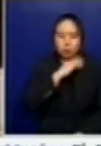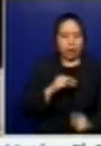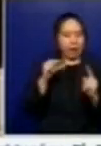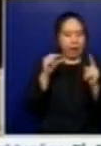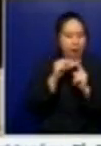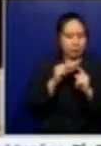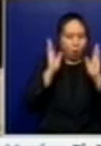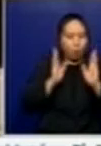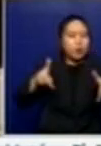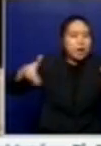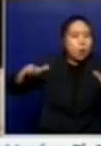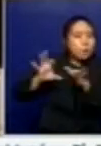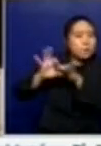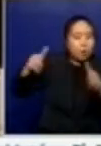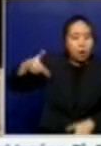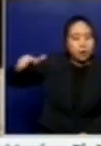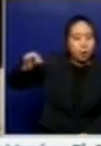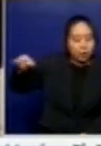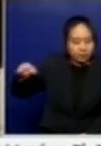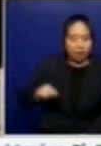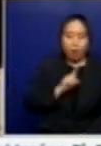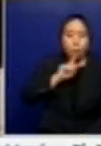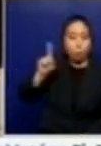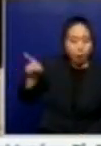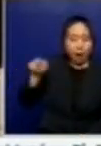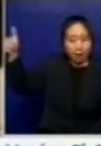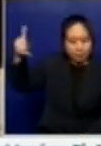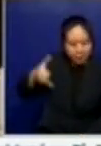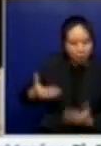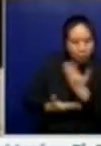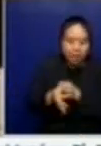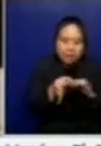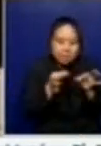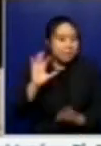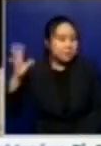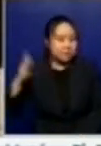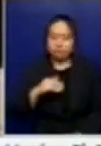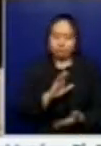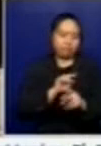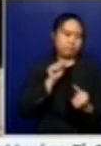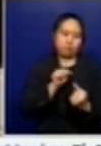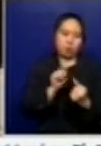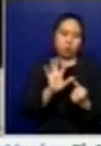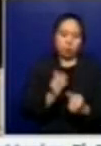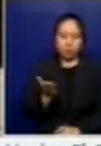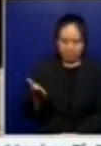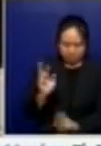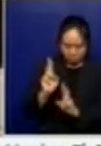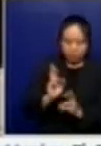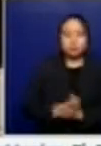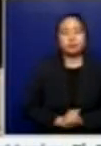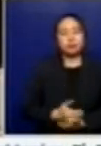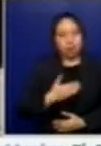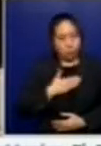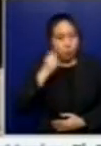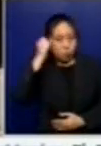นนอกโดยคนนอกไม่มีสิทธิ์มาชี้แจงเนี่ยมันก็ไม่ควรครับท่านเสรีกรุณาระวังครับ อันนี้ผมเข้าใจอยู่